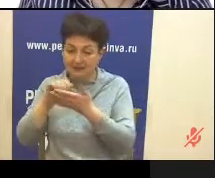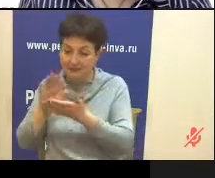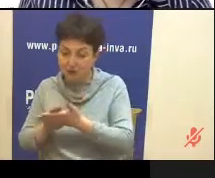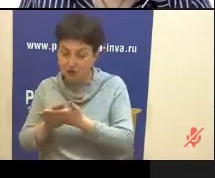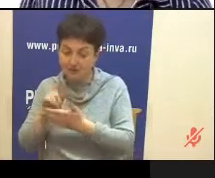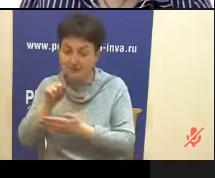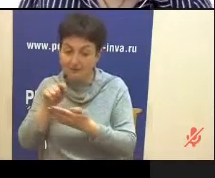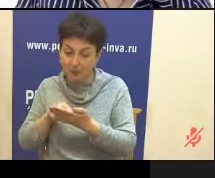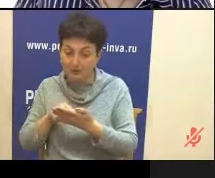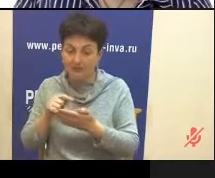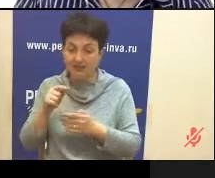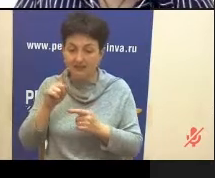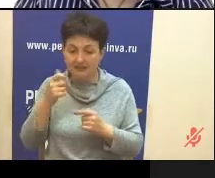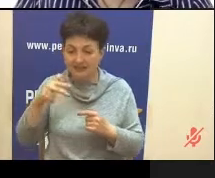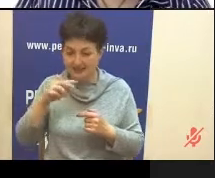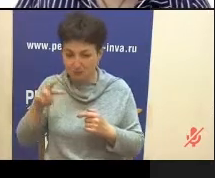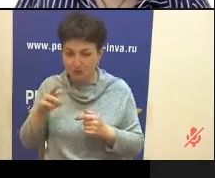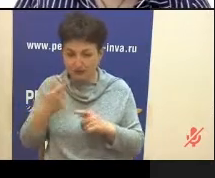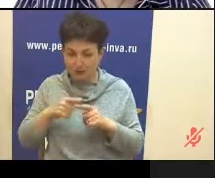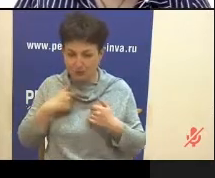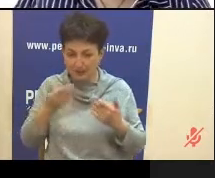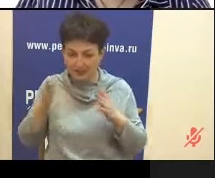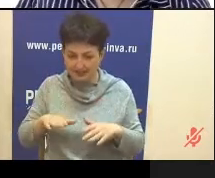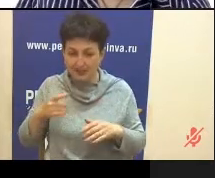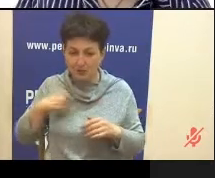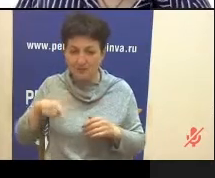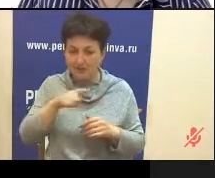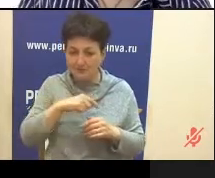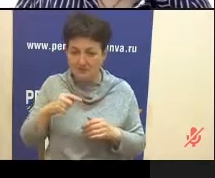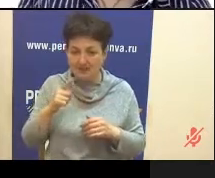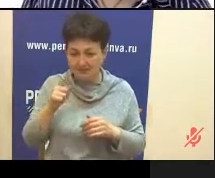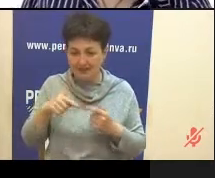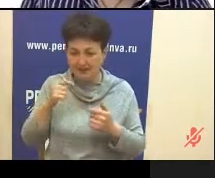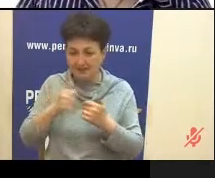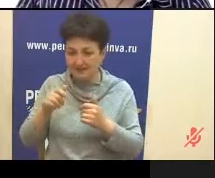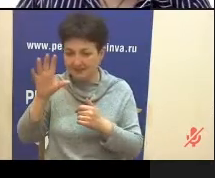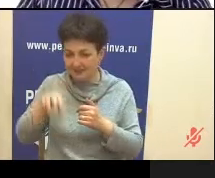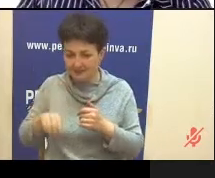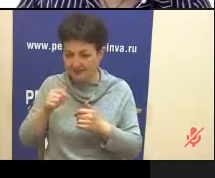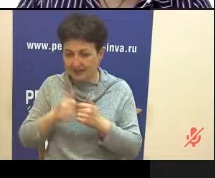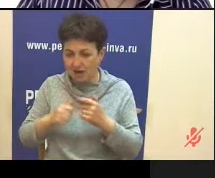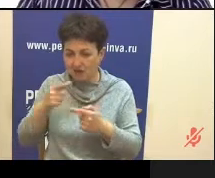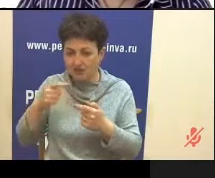отрефлексировать, записать, и в эти полчаса, которые у нас останутся, мы один за одним эти